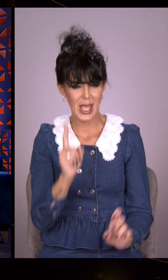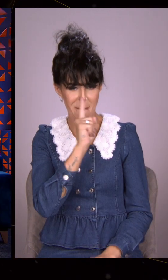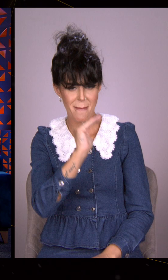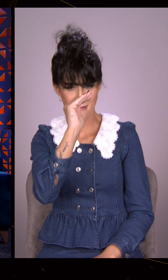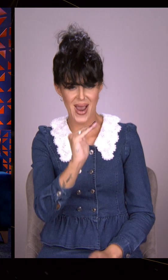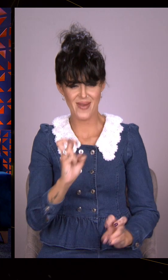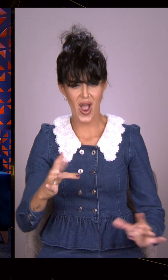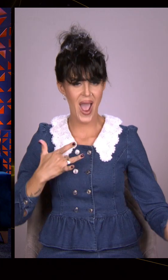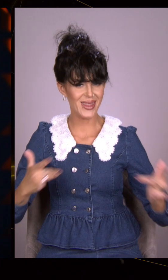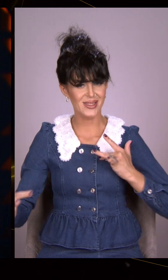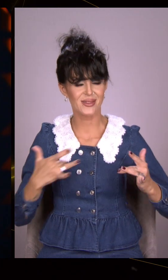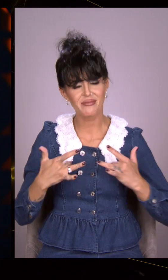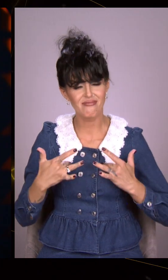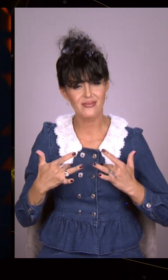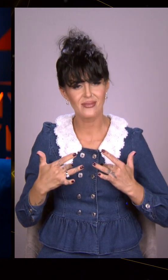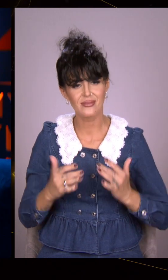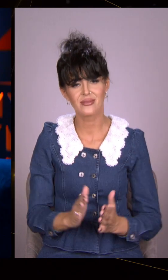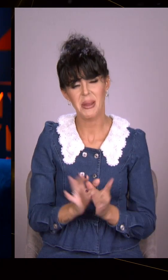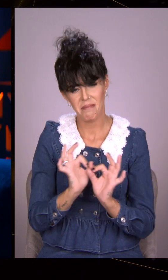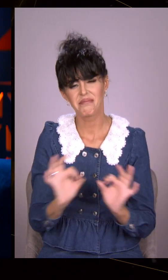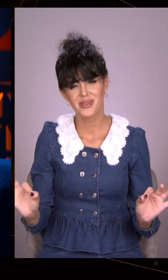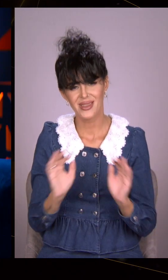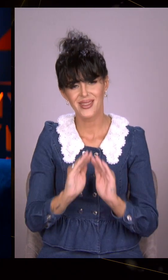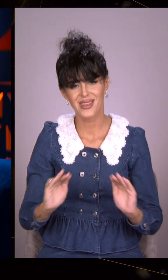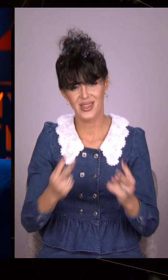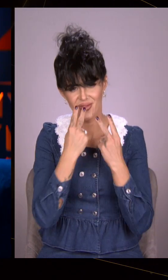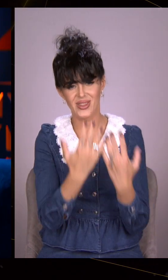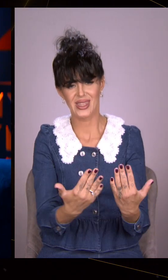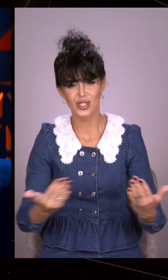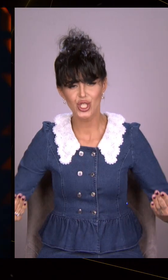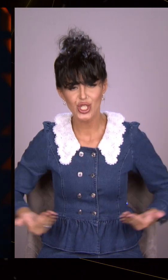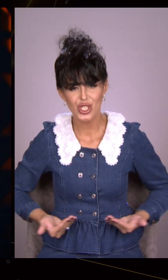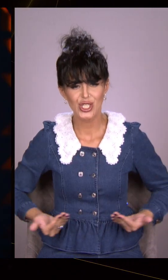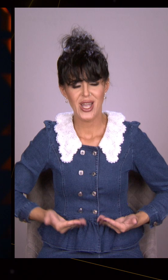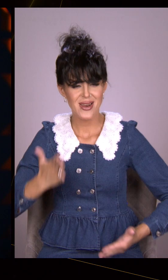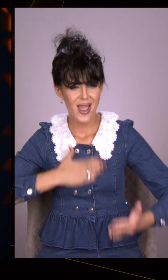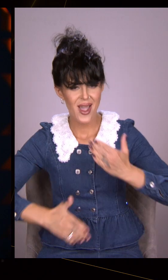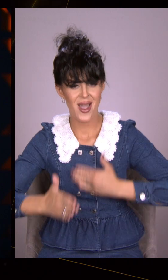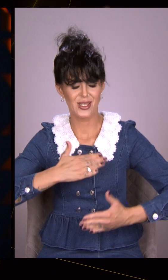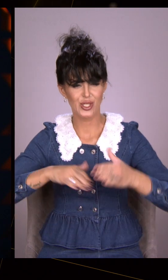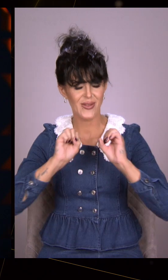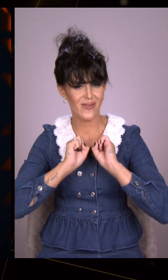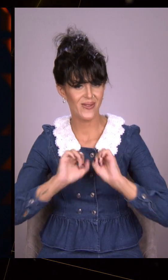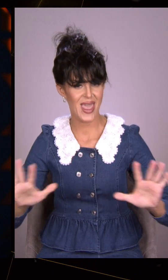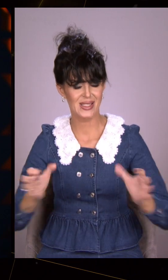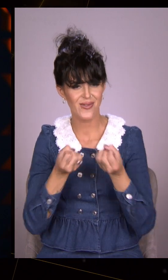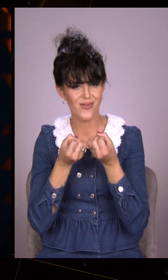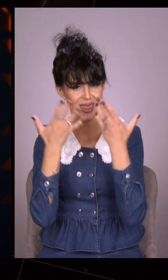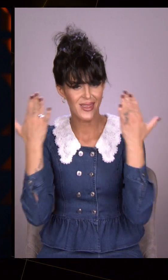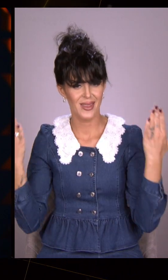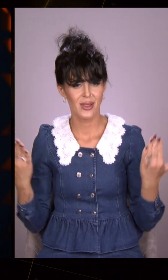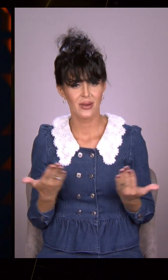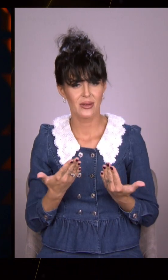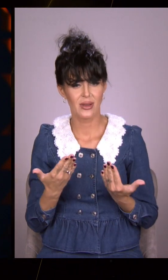росте. Прекрасні діти. Життєрадісні, сонячні, такі світлі. І